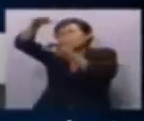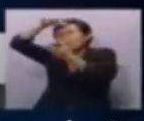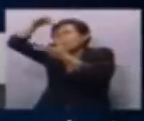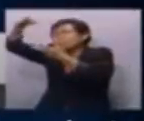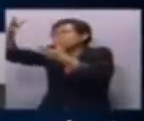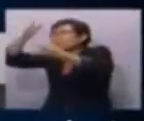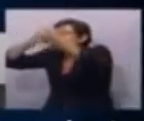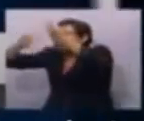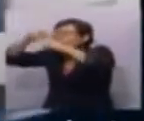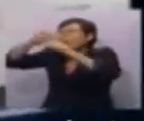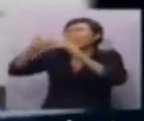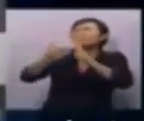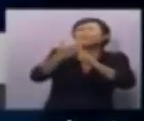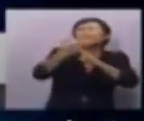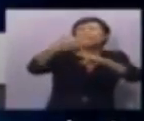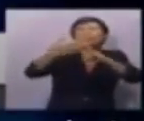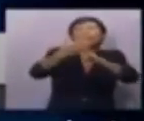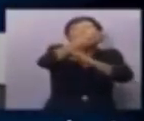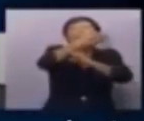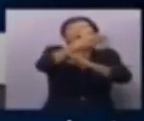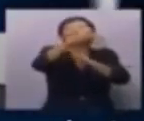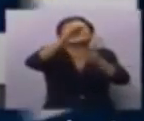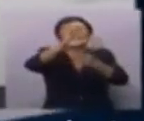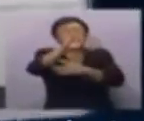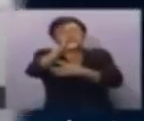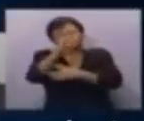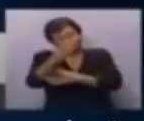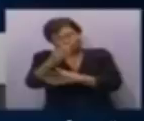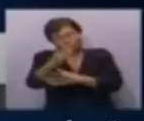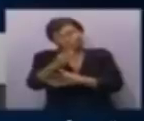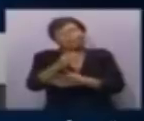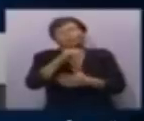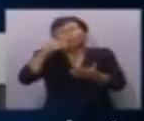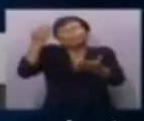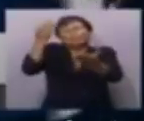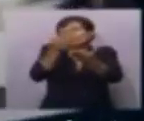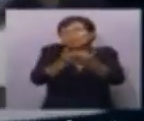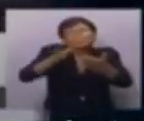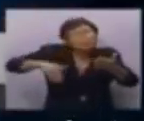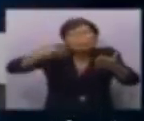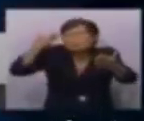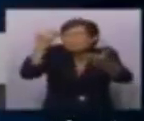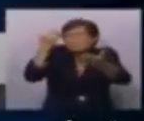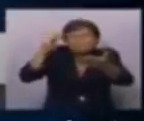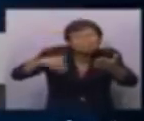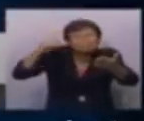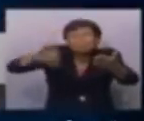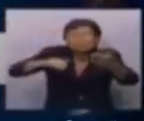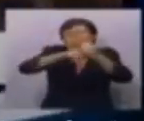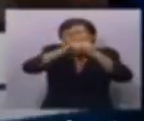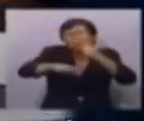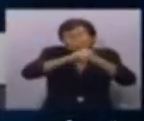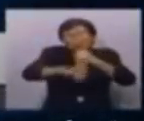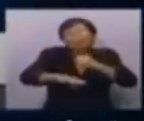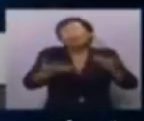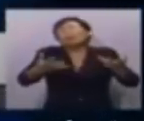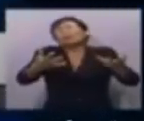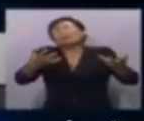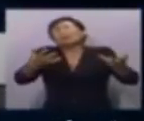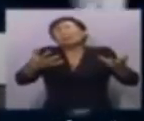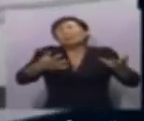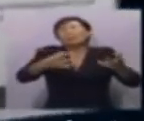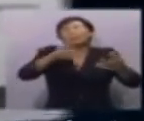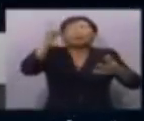yang disalurkan melalui media sosial. Malah, belum pun masuk ke fasa berkempen, pelbagai isu mahupun dakyah politik